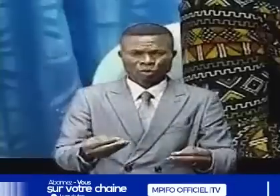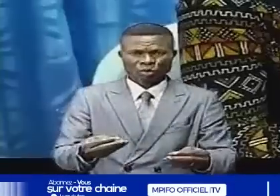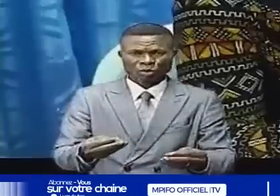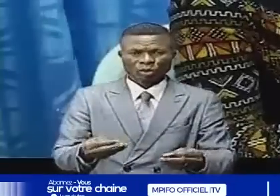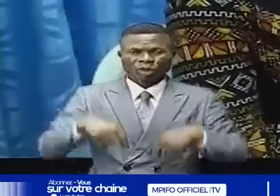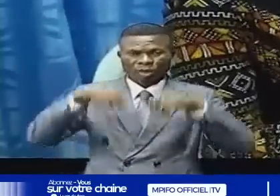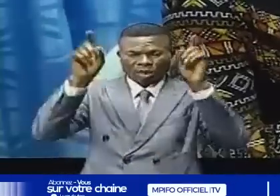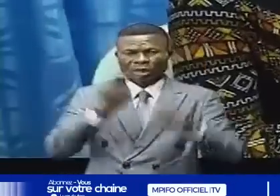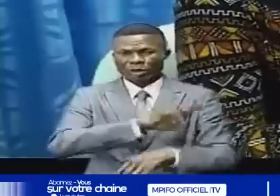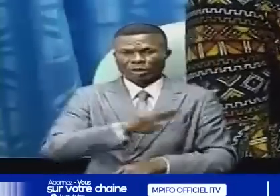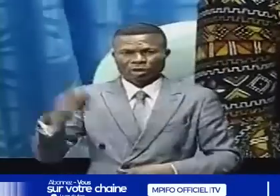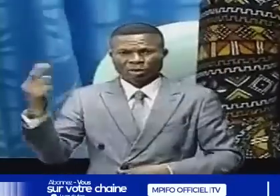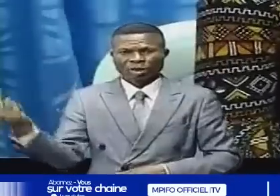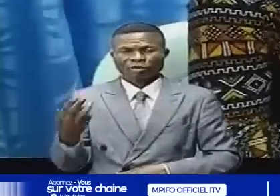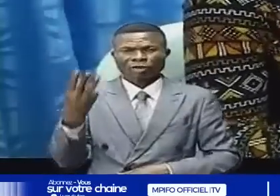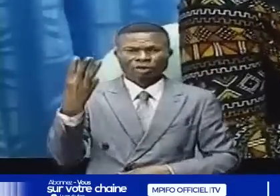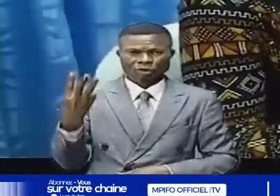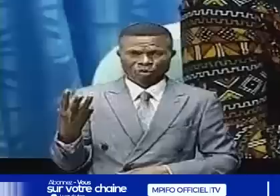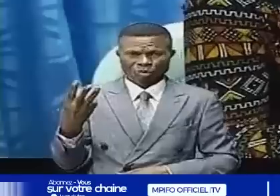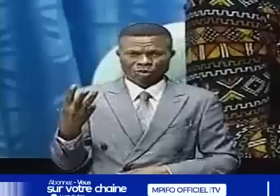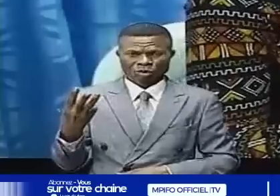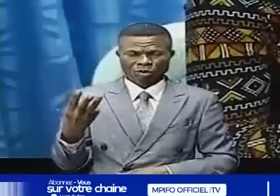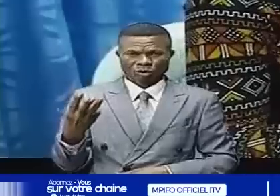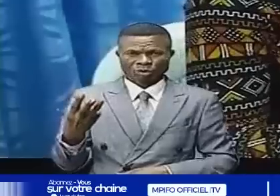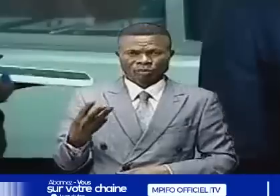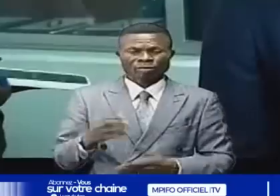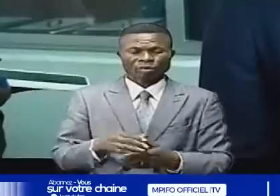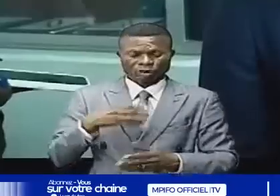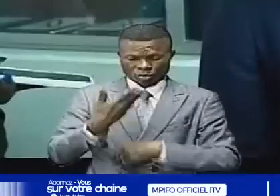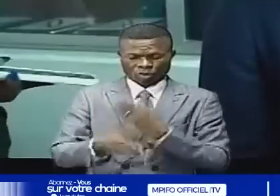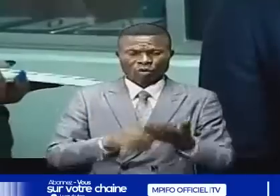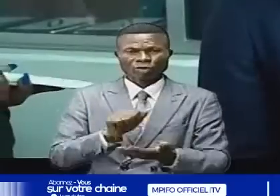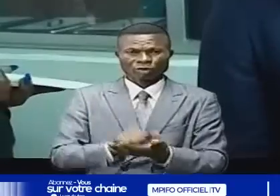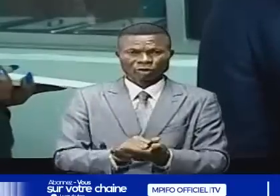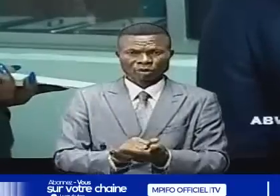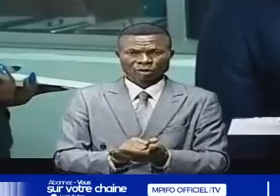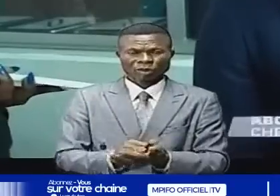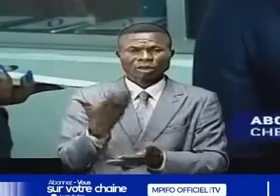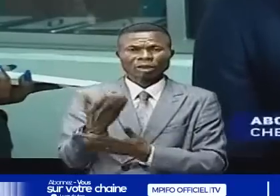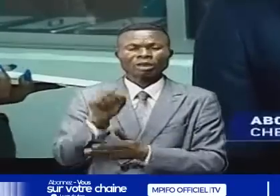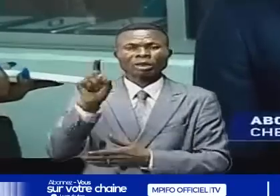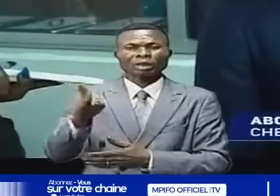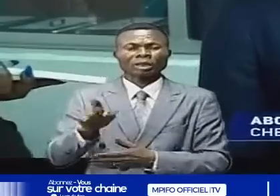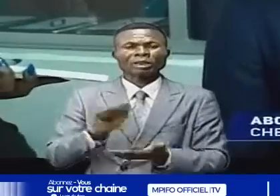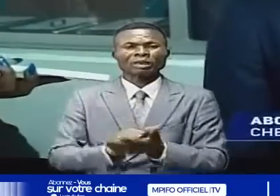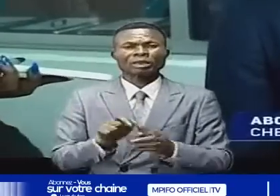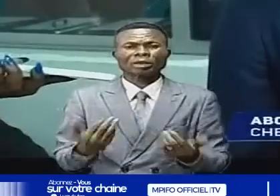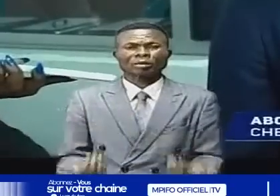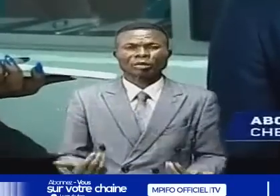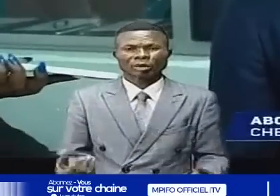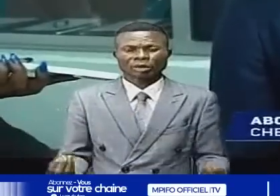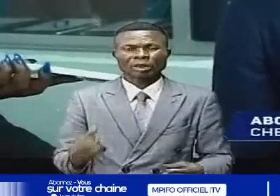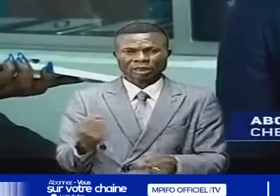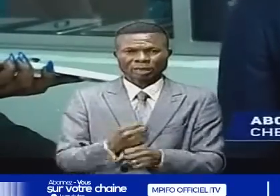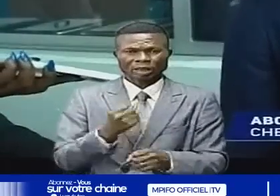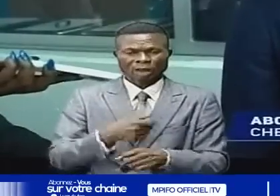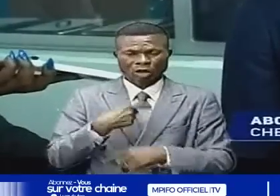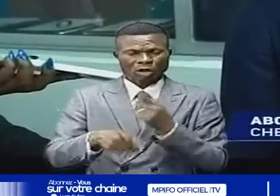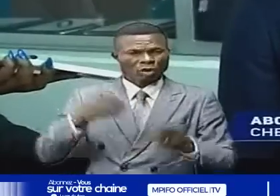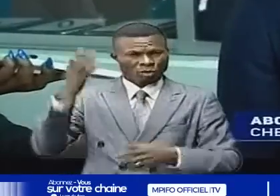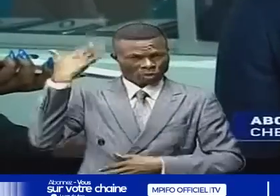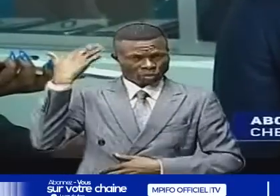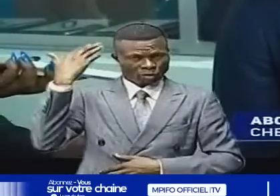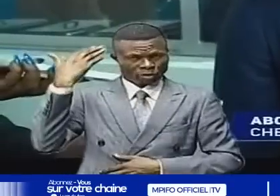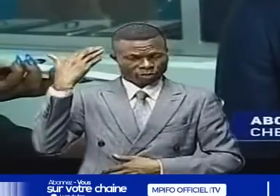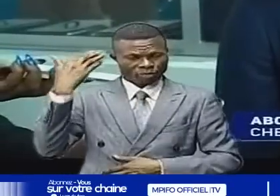l'année 2023. Donc on le fait, on peut se poser la question pourquoi on le fait au mois de mars, parce que c'est un travail qui avait été déjà fait l'année dernière,